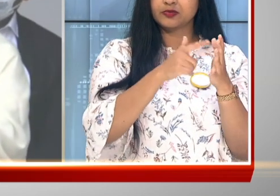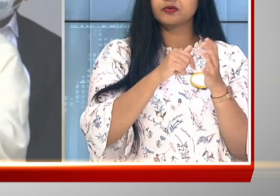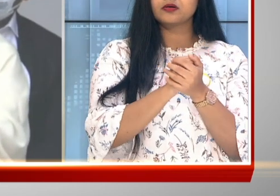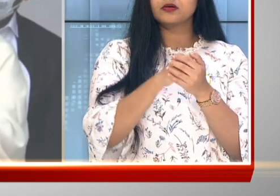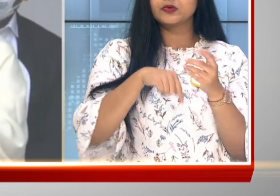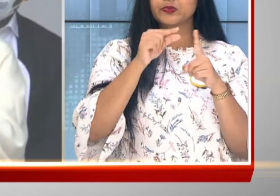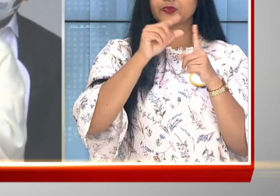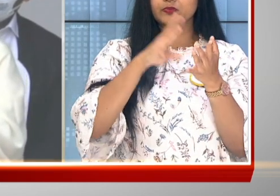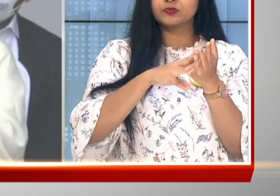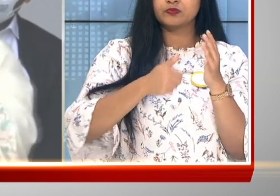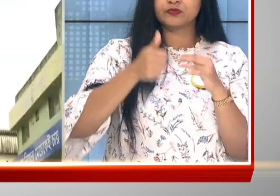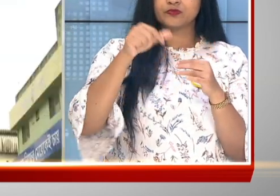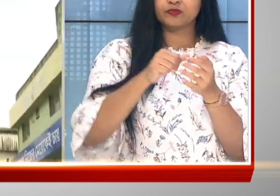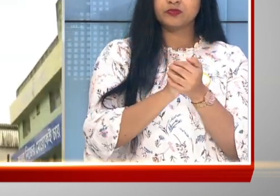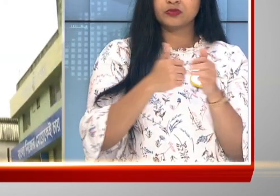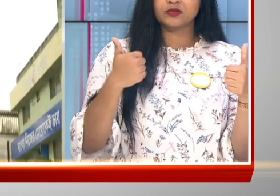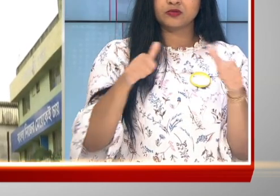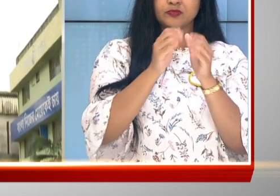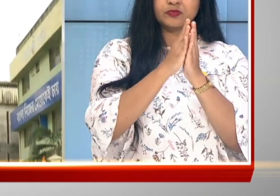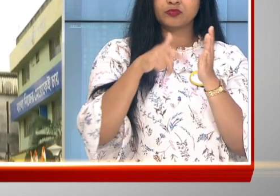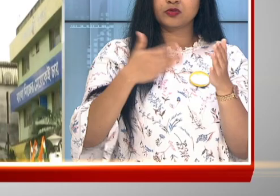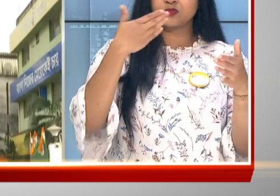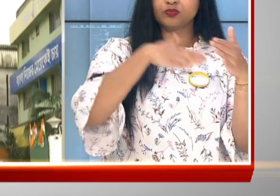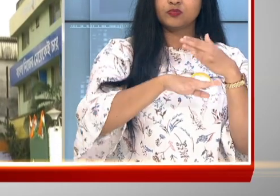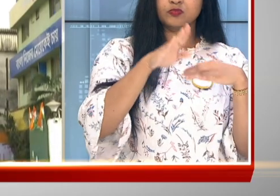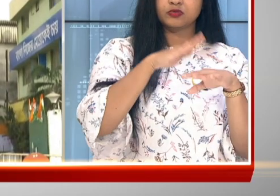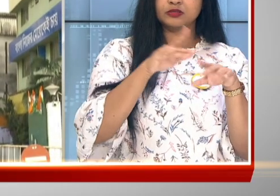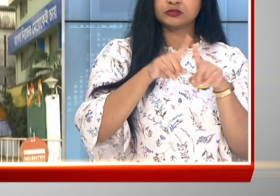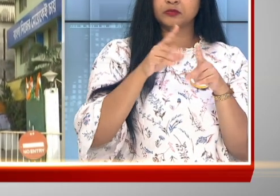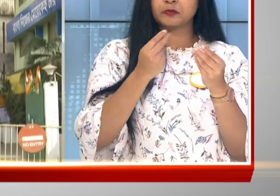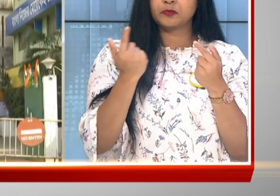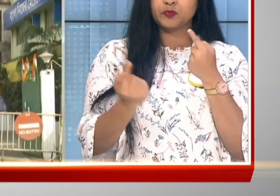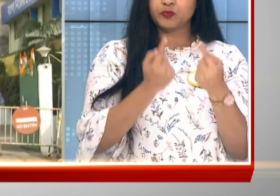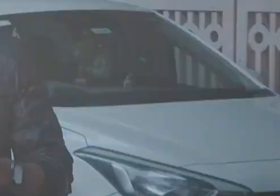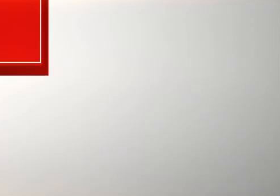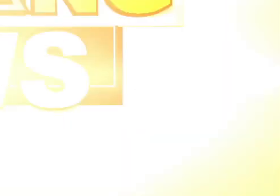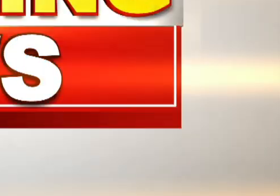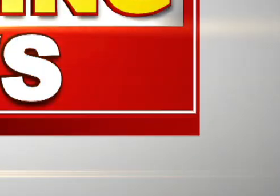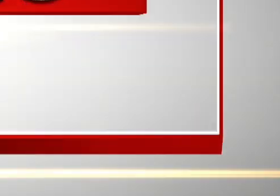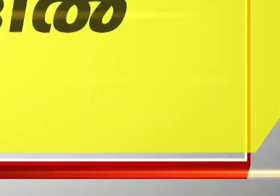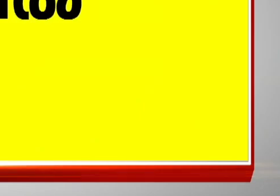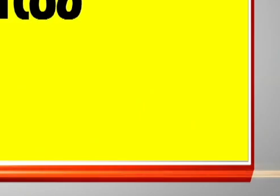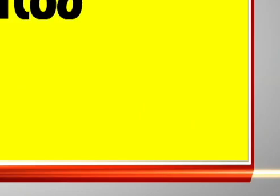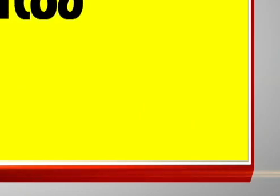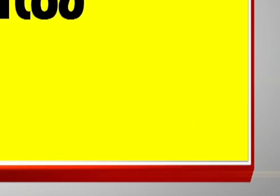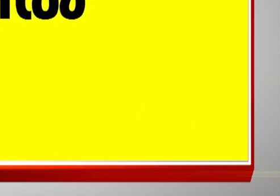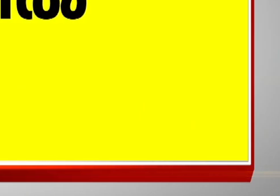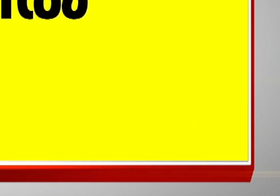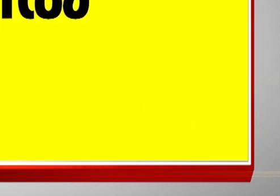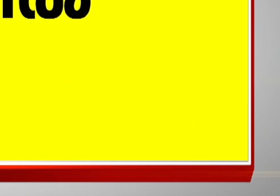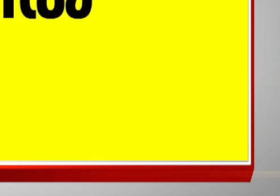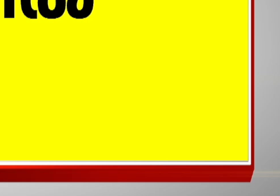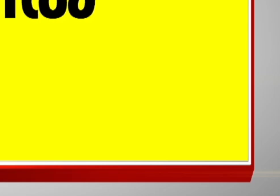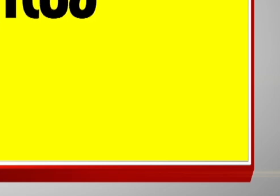ഈ ശ്രീകോവിലിനുള്ളിൽ പ്രവേശിക്കുന്ന സംബന്ധിച്ചൊരു വിവാദം ഉയർന്നിരുന്നു. ആ ഒരു വിവാദത്തിന് മറുപടിയായി മമത